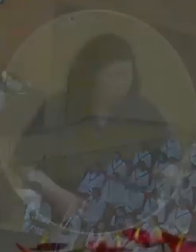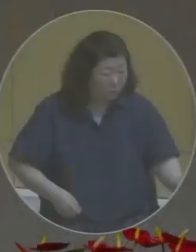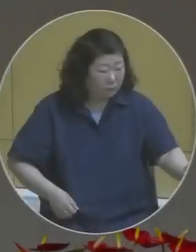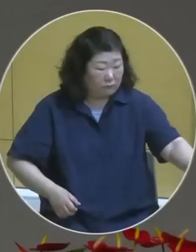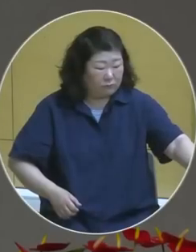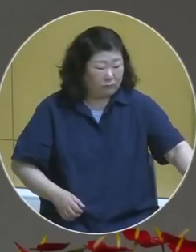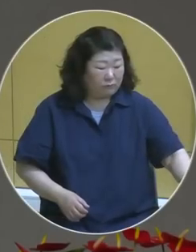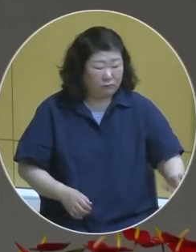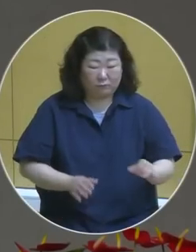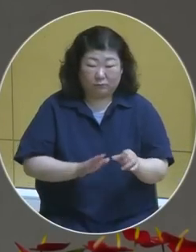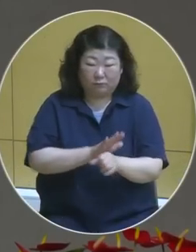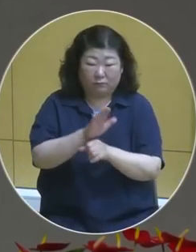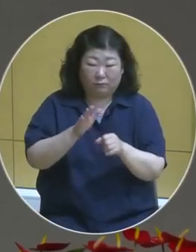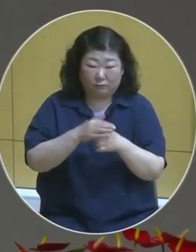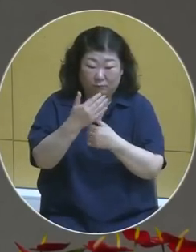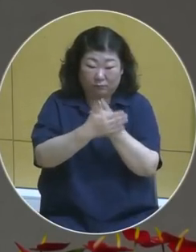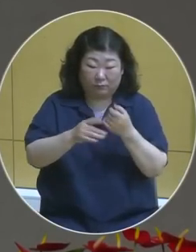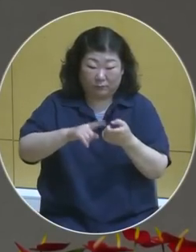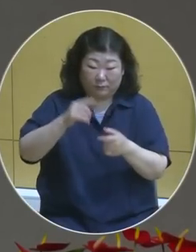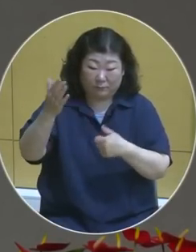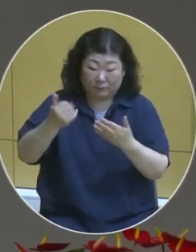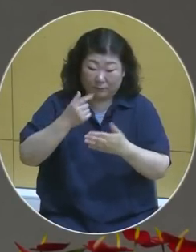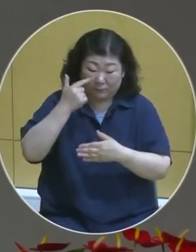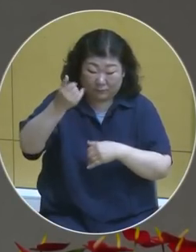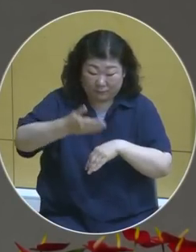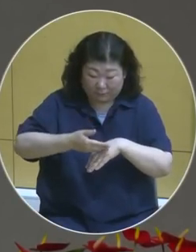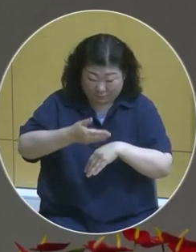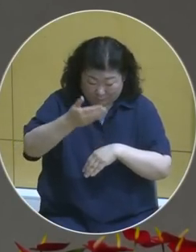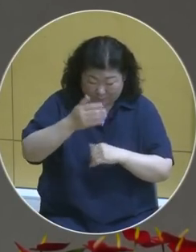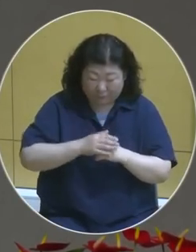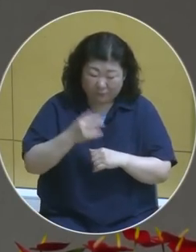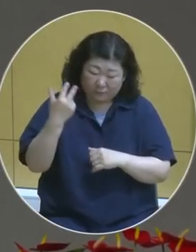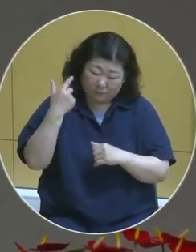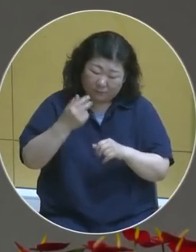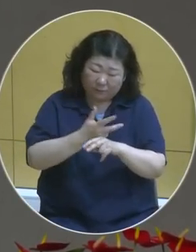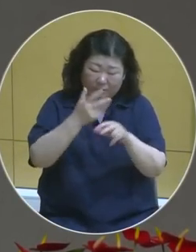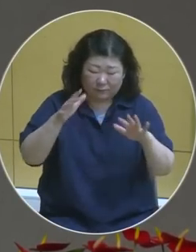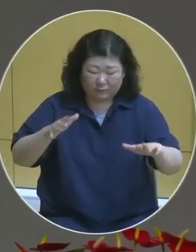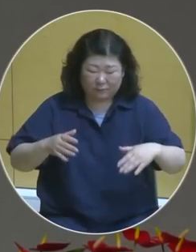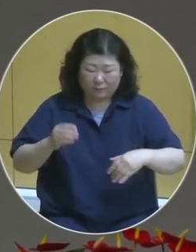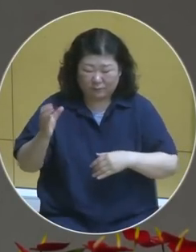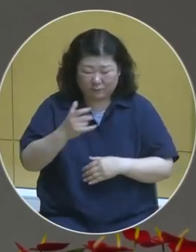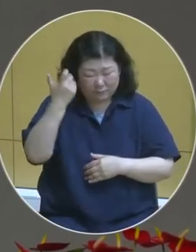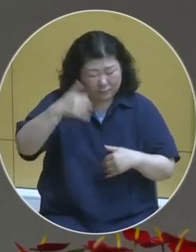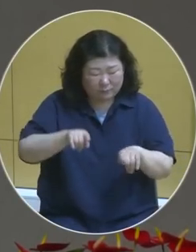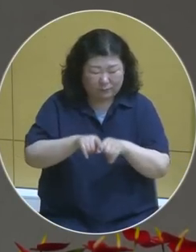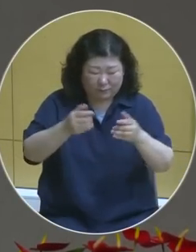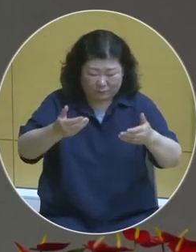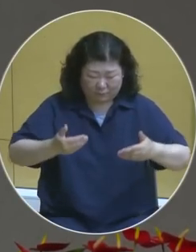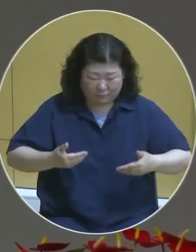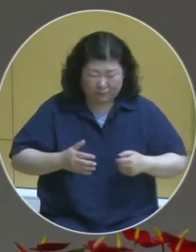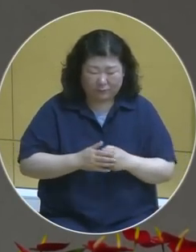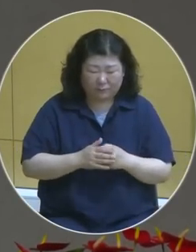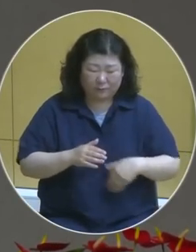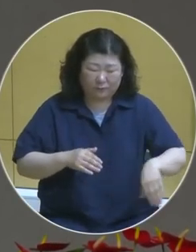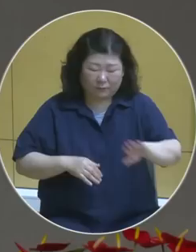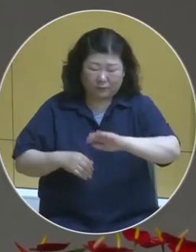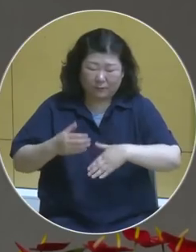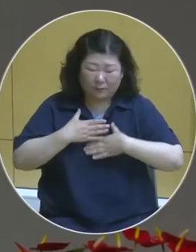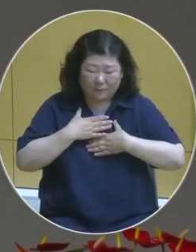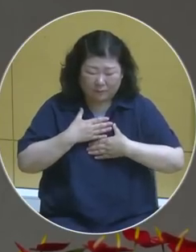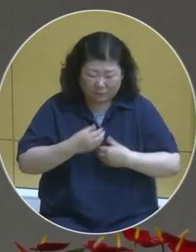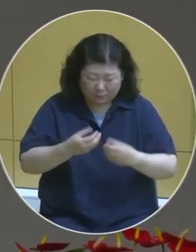사랑과 은혜 오신 하나님 아버지 감사합니다. 지난 한 주간 성령님 함께 하셔서 저희에게 평안을